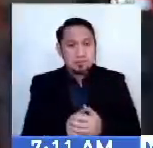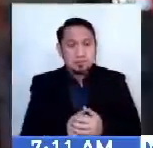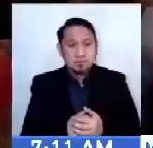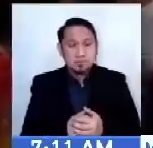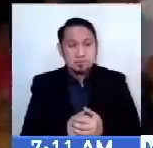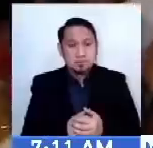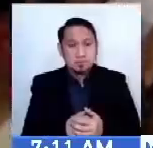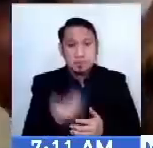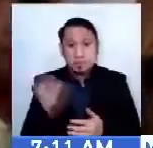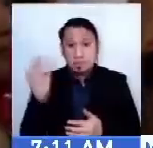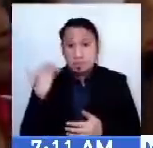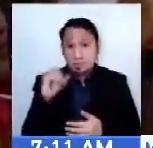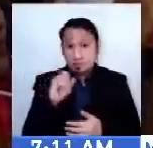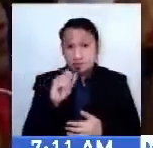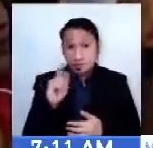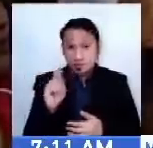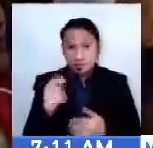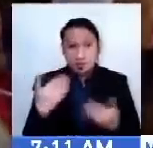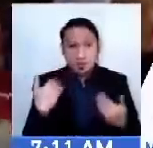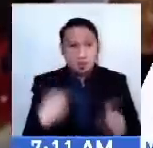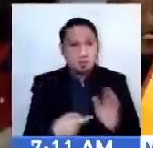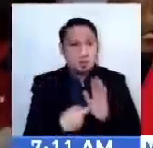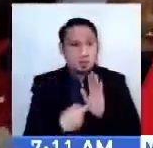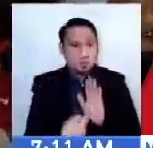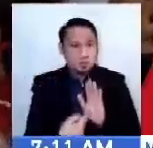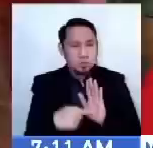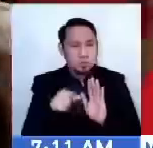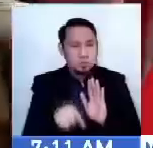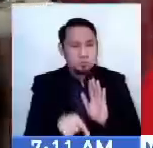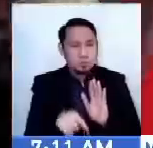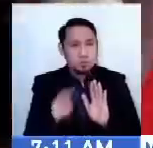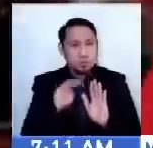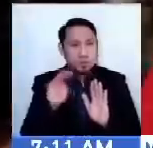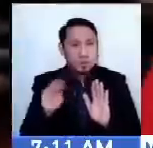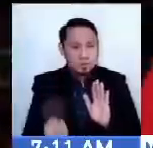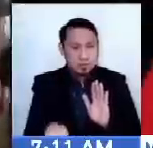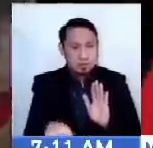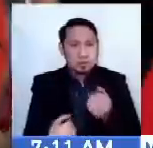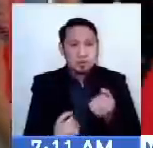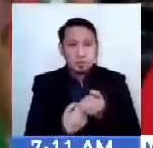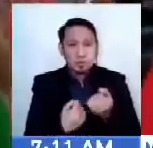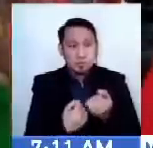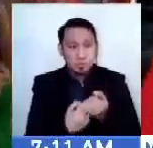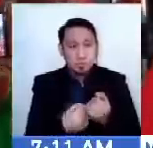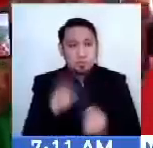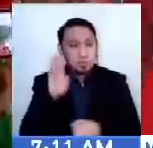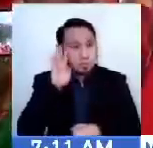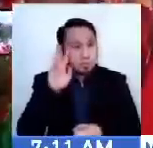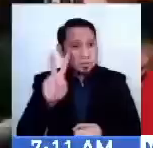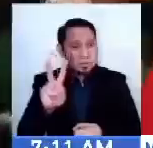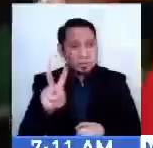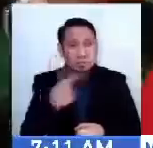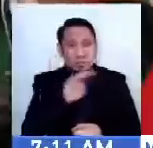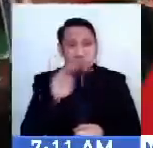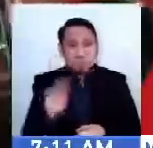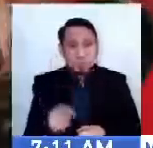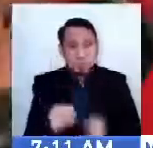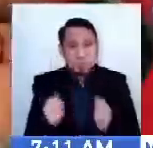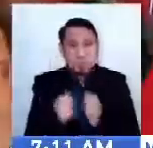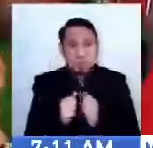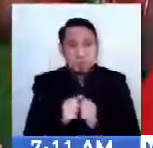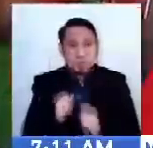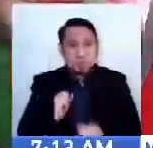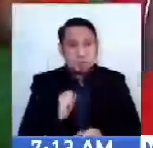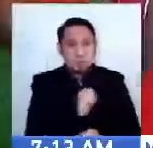Manileño ang nagpakita ng suporta kina Marcos at Duterte sa kanilang Grand Rally sa Maynila. Kasama nila ang kanilang senatorial